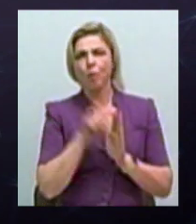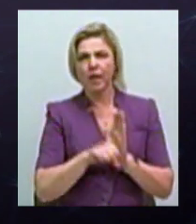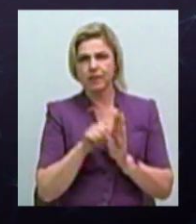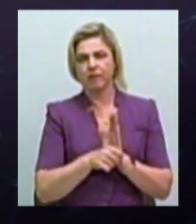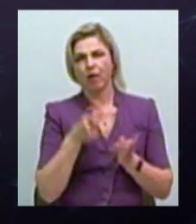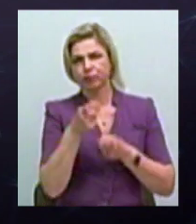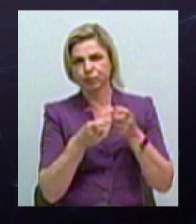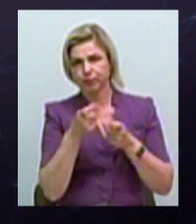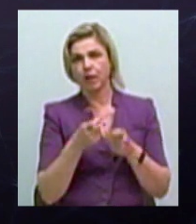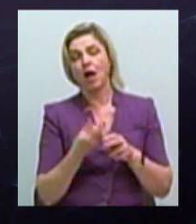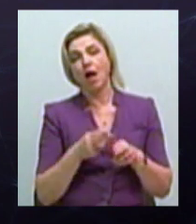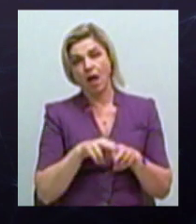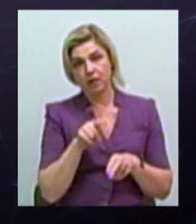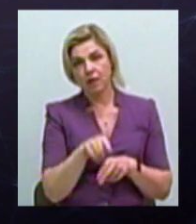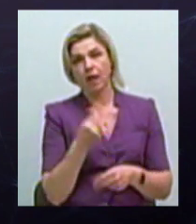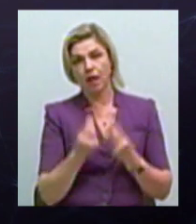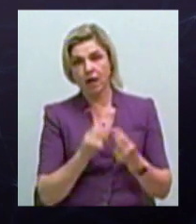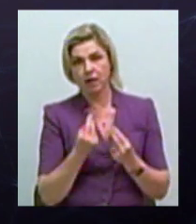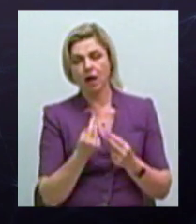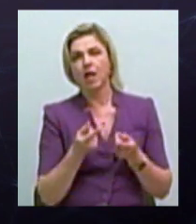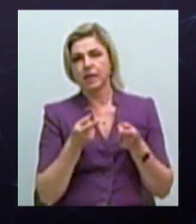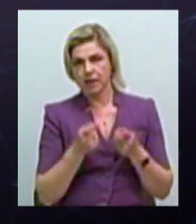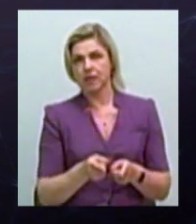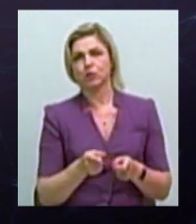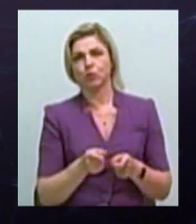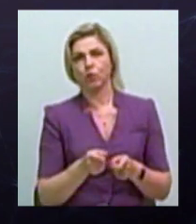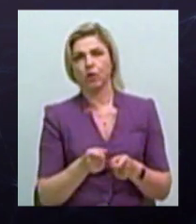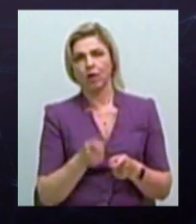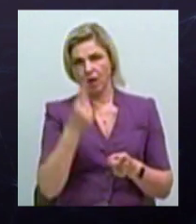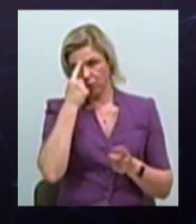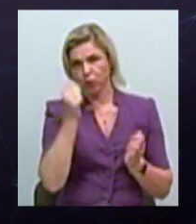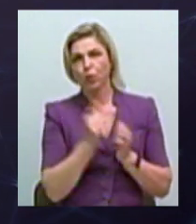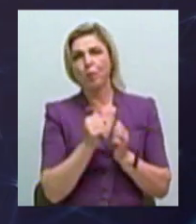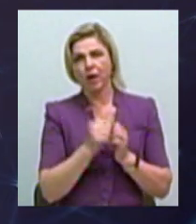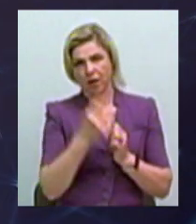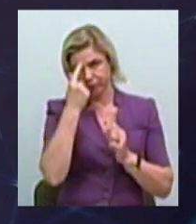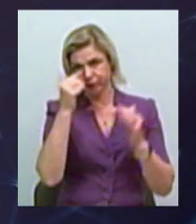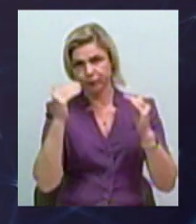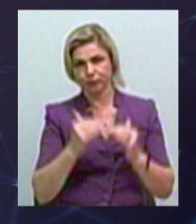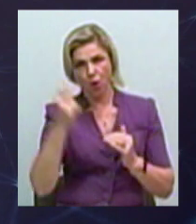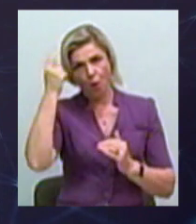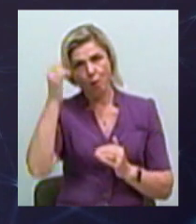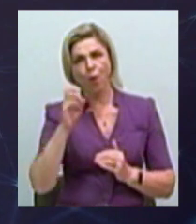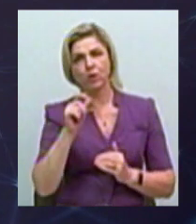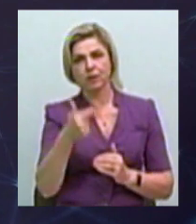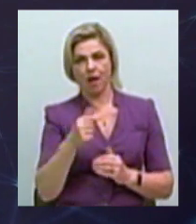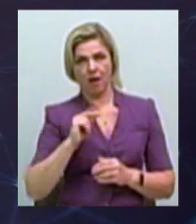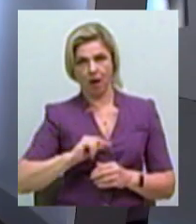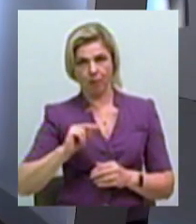так далі, тому подібне, то вони дійсно притупляють мозкову діяльність і